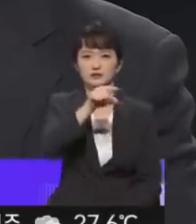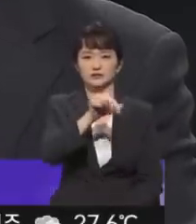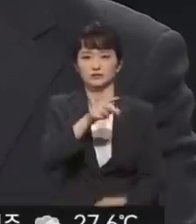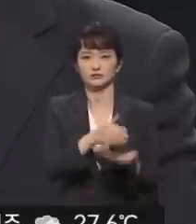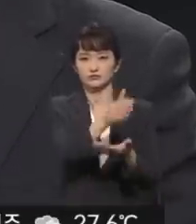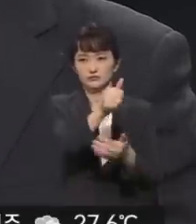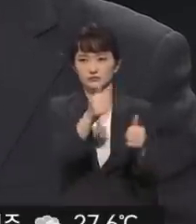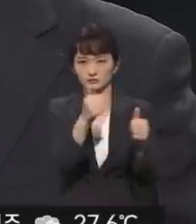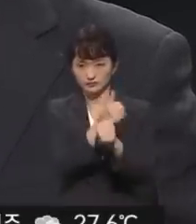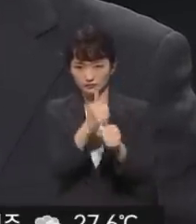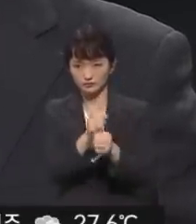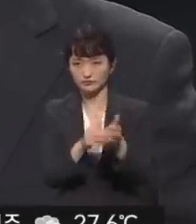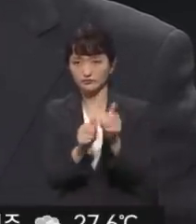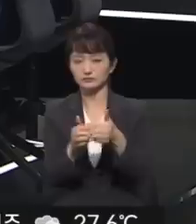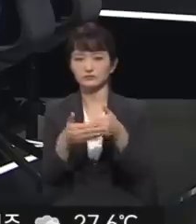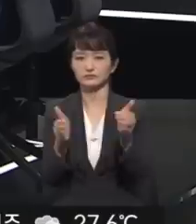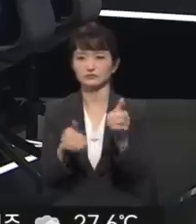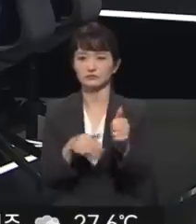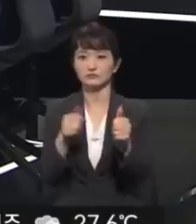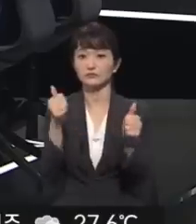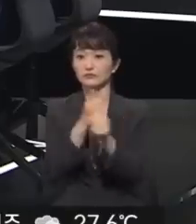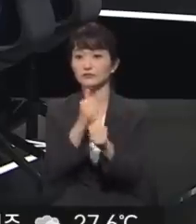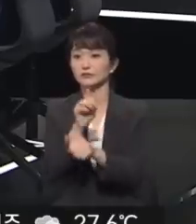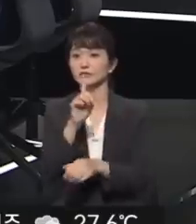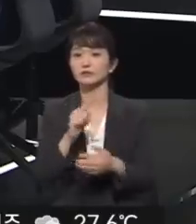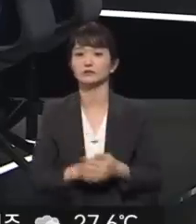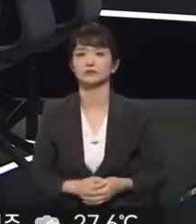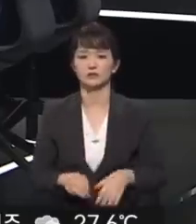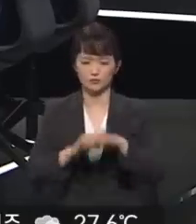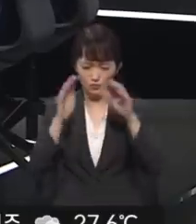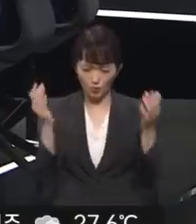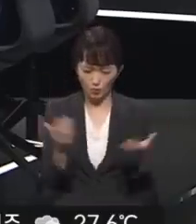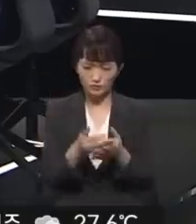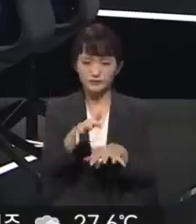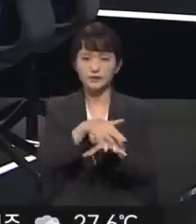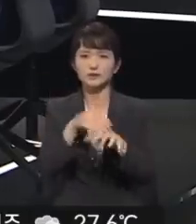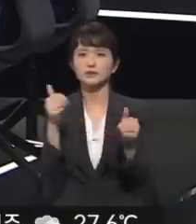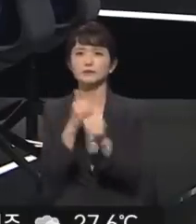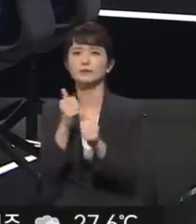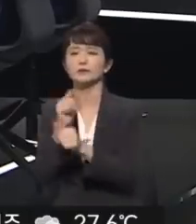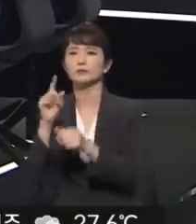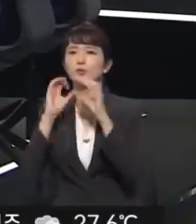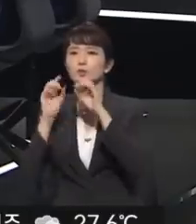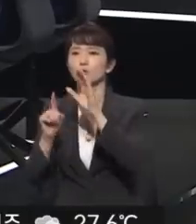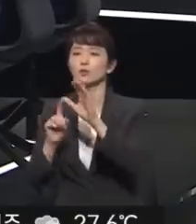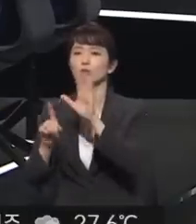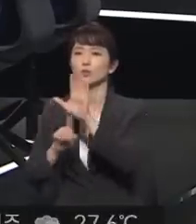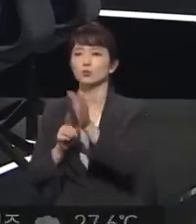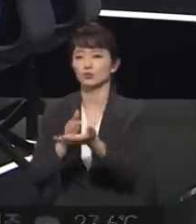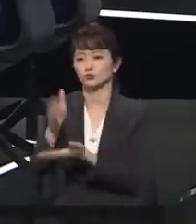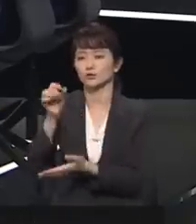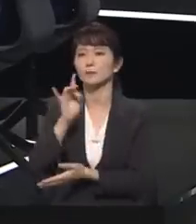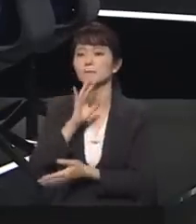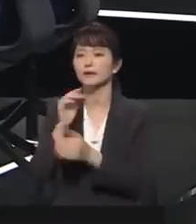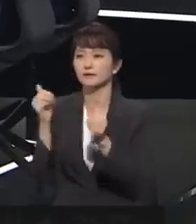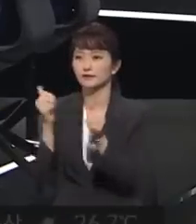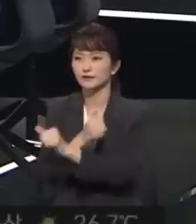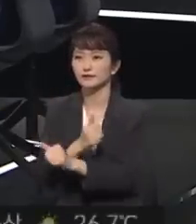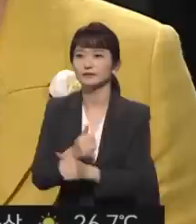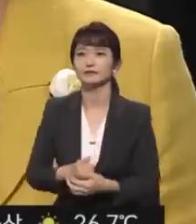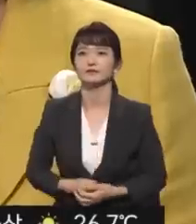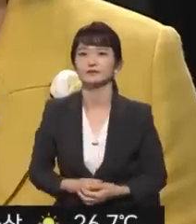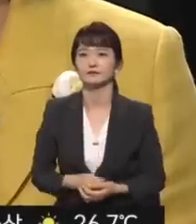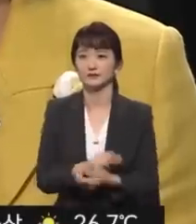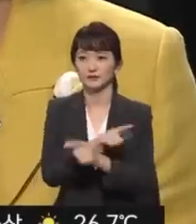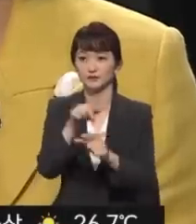비서실장 도 바꾸고 다 바꾸라 고 했더니 전면적인 이상의 편하라고 했더니 공급 수영만 바꿔 짜 나요 뭐